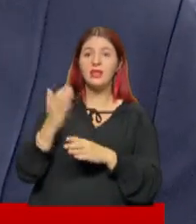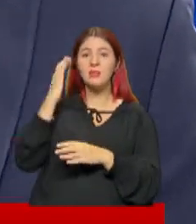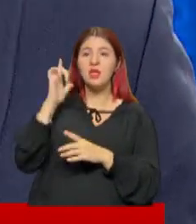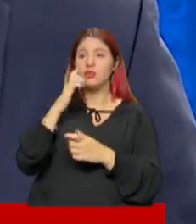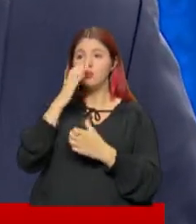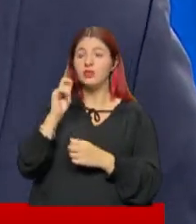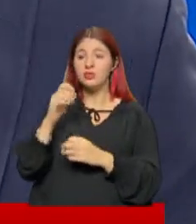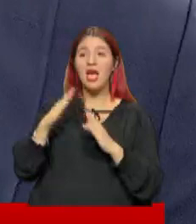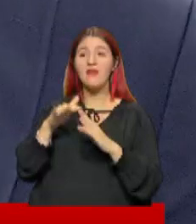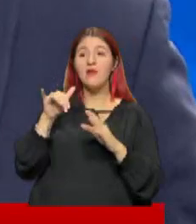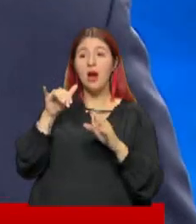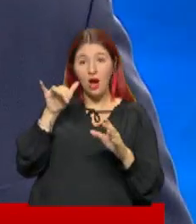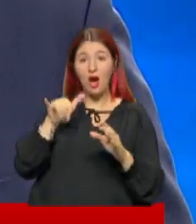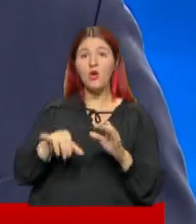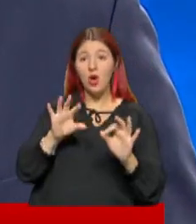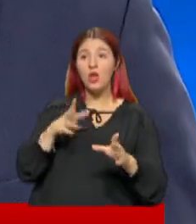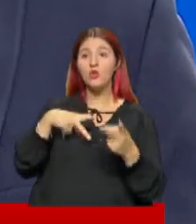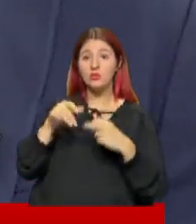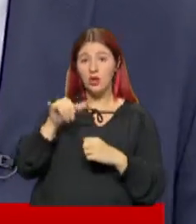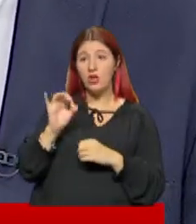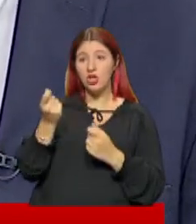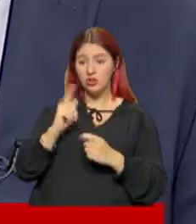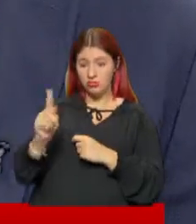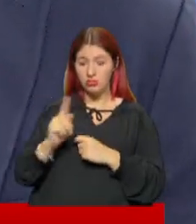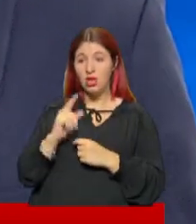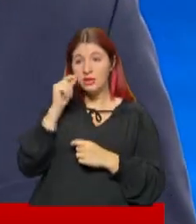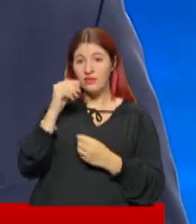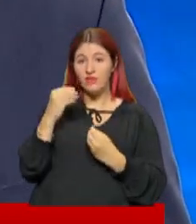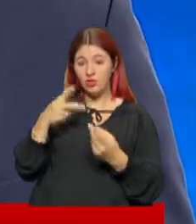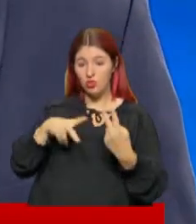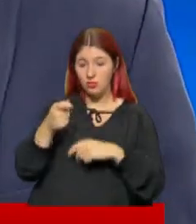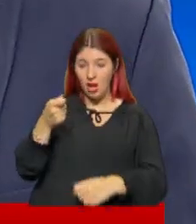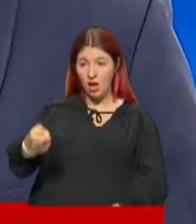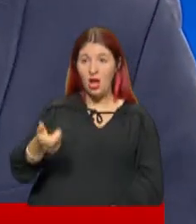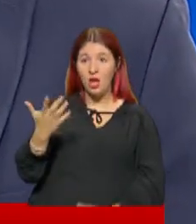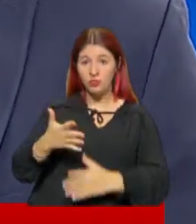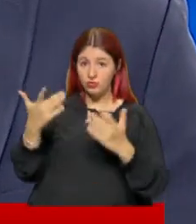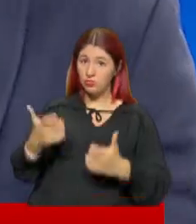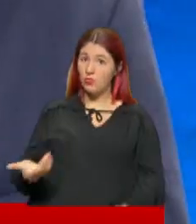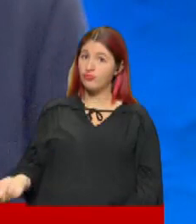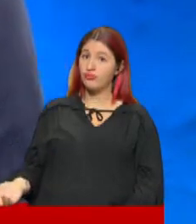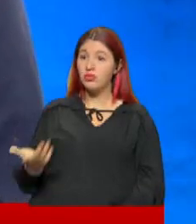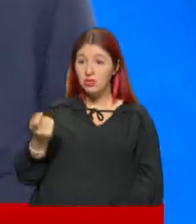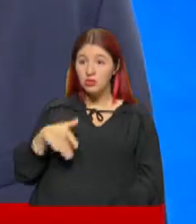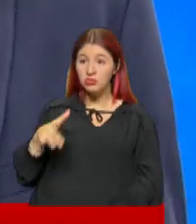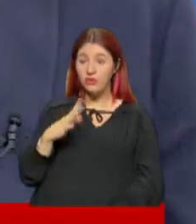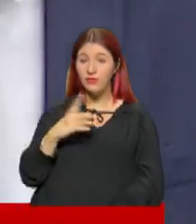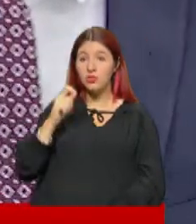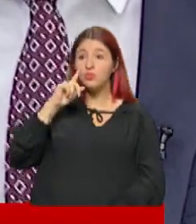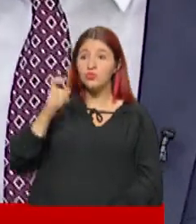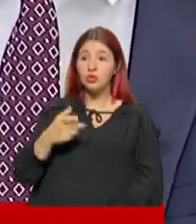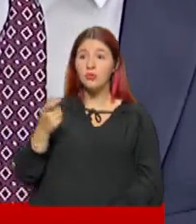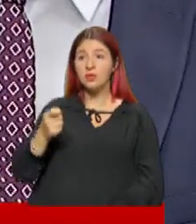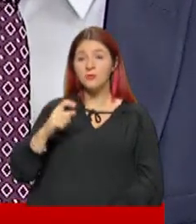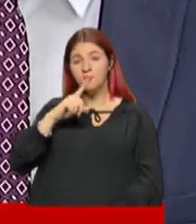karşılasın. Konut hakkı aynıdır. Bakın ulaşım hakkı. İşe gidip gelirken insanların verdikleri yol paraları, hele büyük şehirlerde. Zaten işsizlik var. Bir iş bulduğunuz